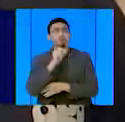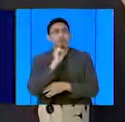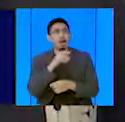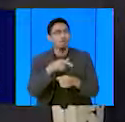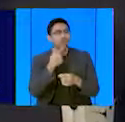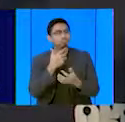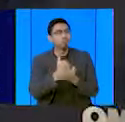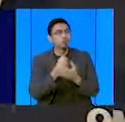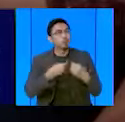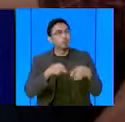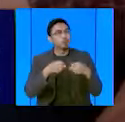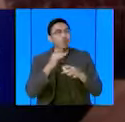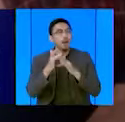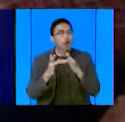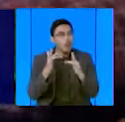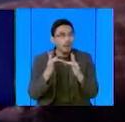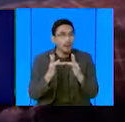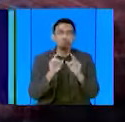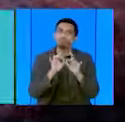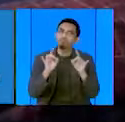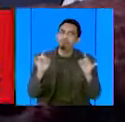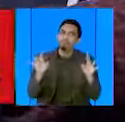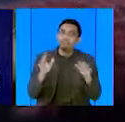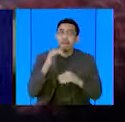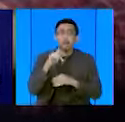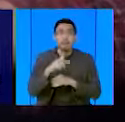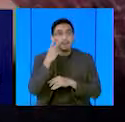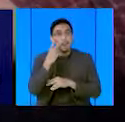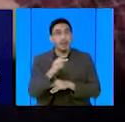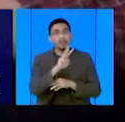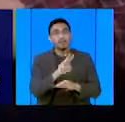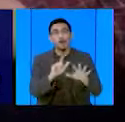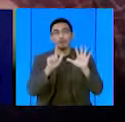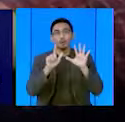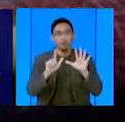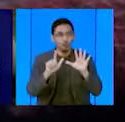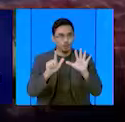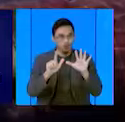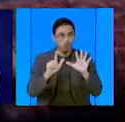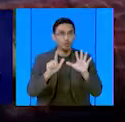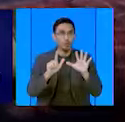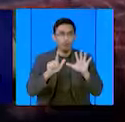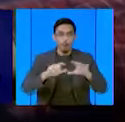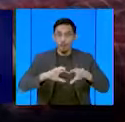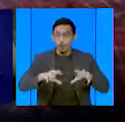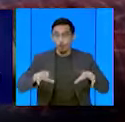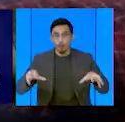ke konsumen. Hari ini kita melihat 37 finalis dengan produk-produk yang